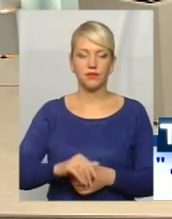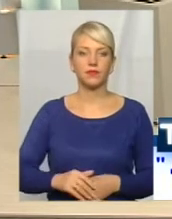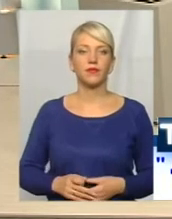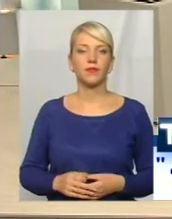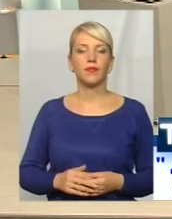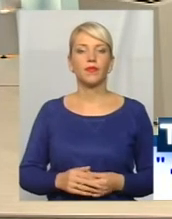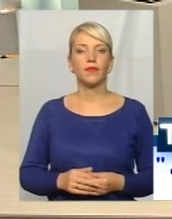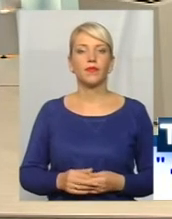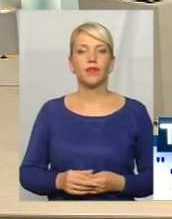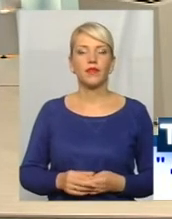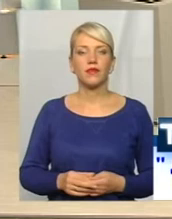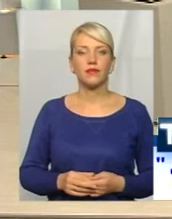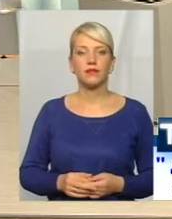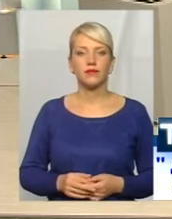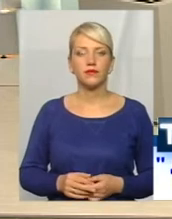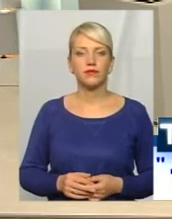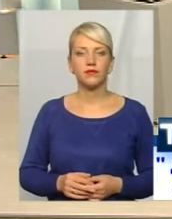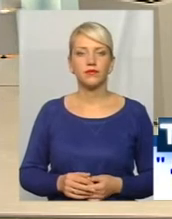Місяць, що Львовщину